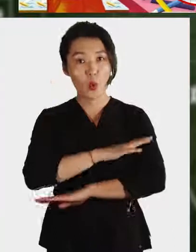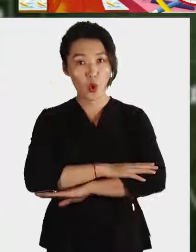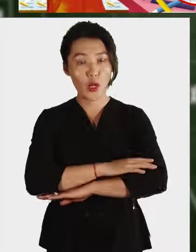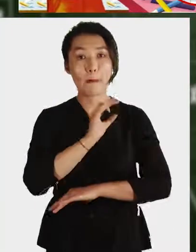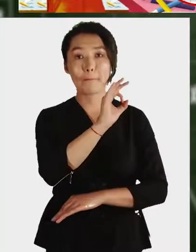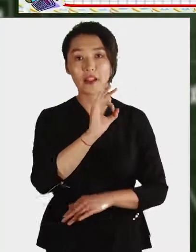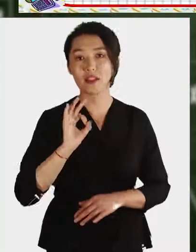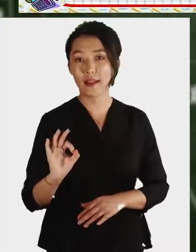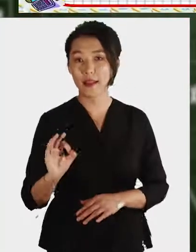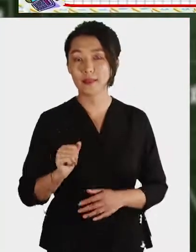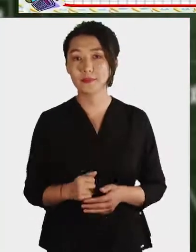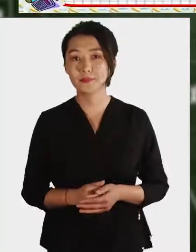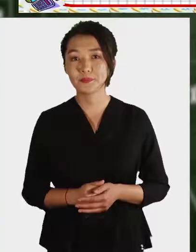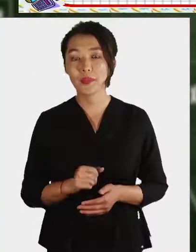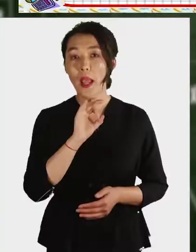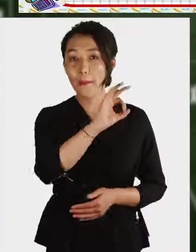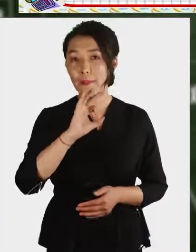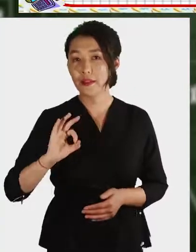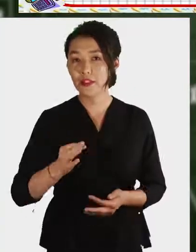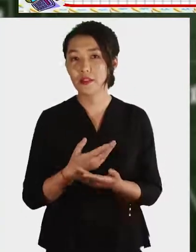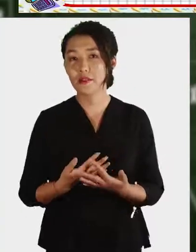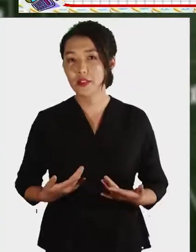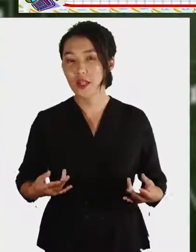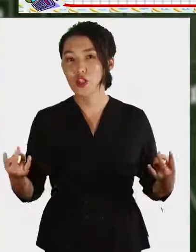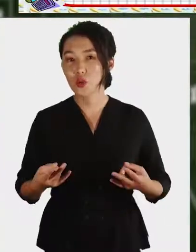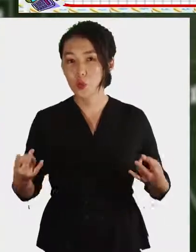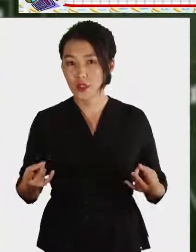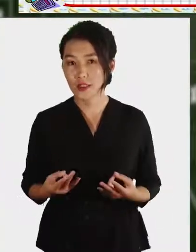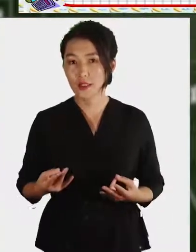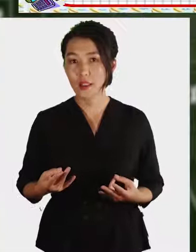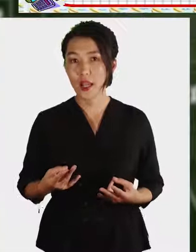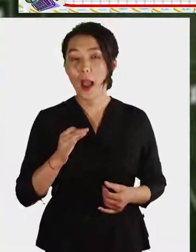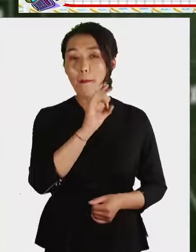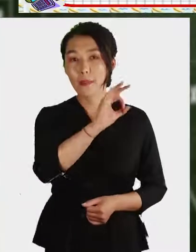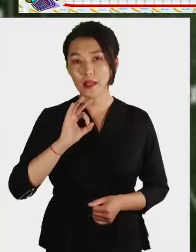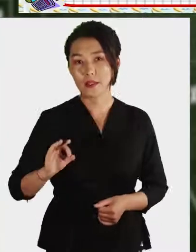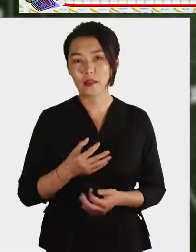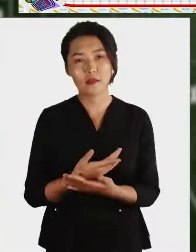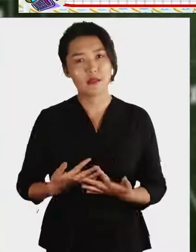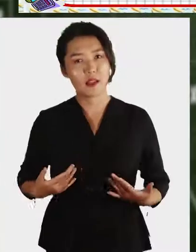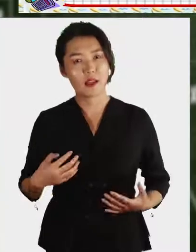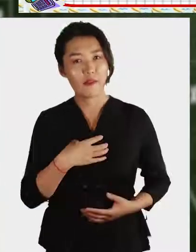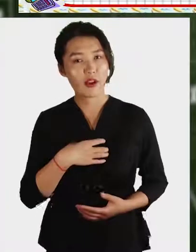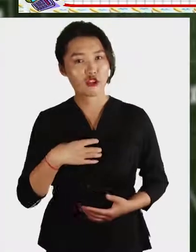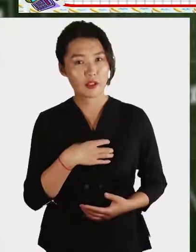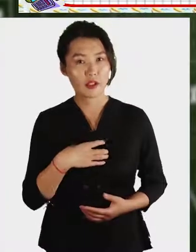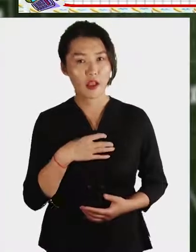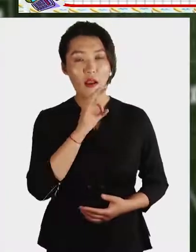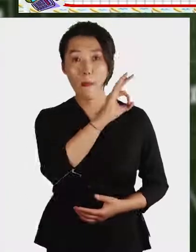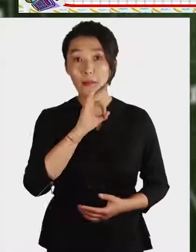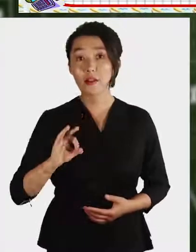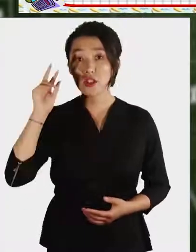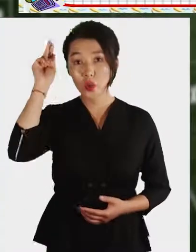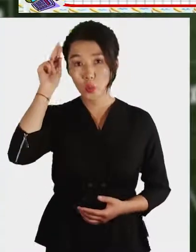– проценты. Проценты всякие нужны, проценты всякие важны. Процент